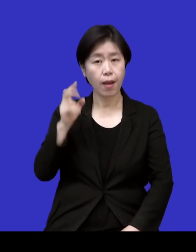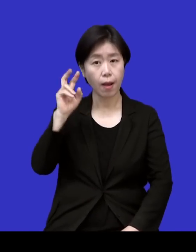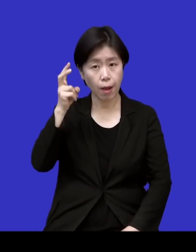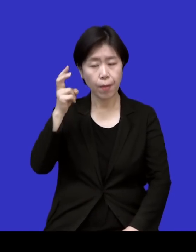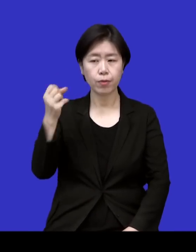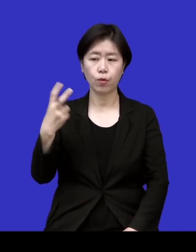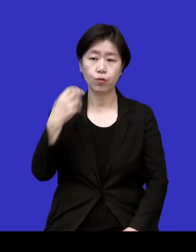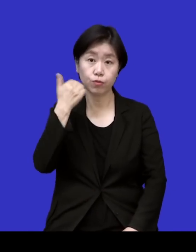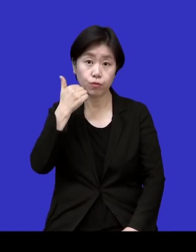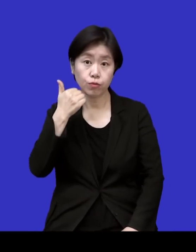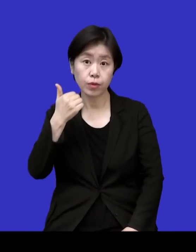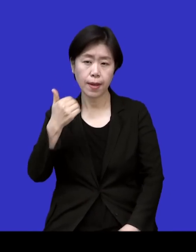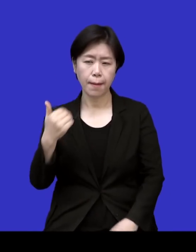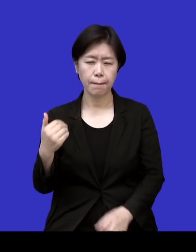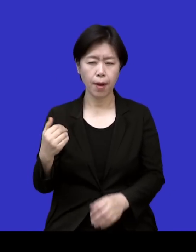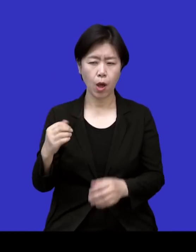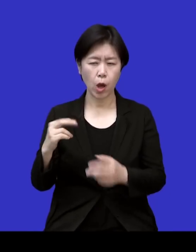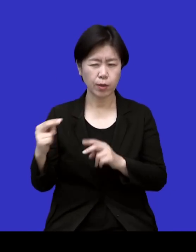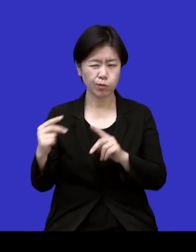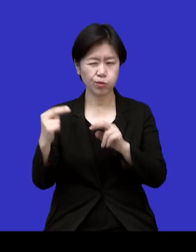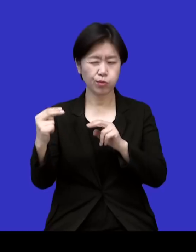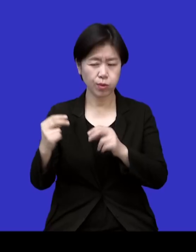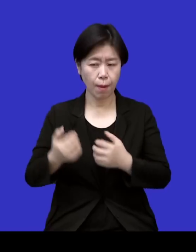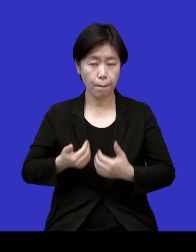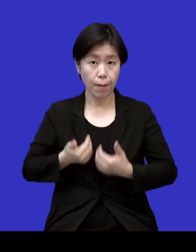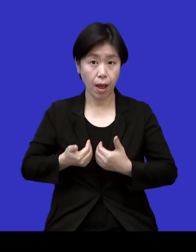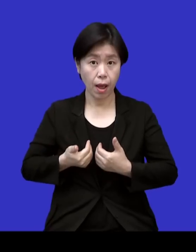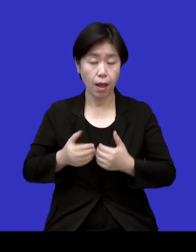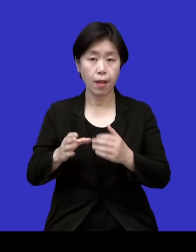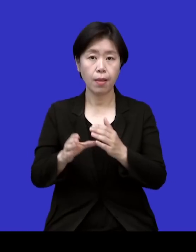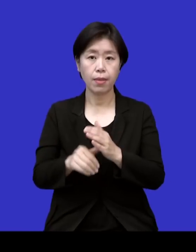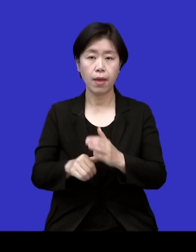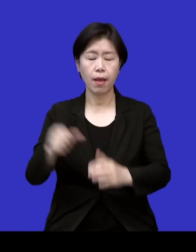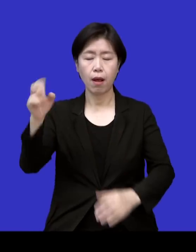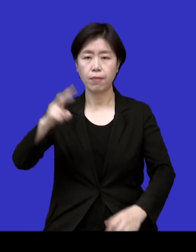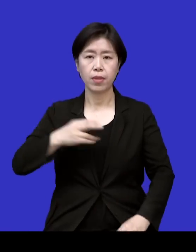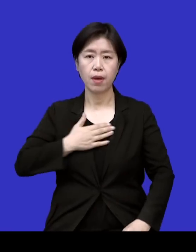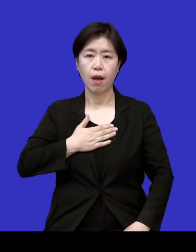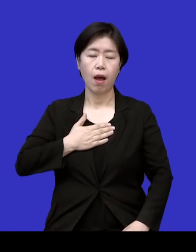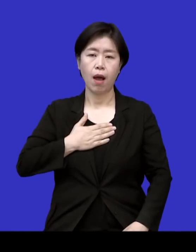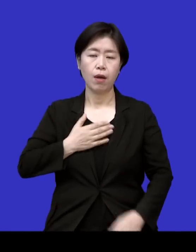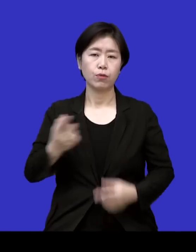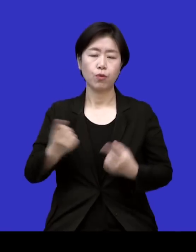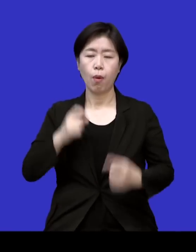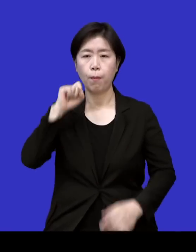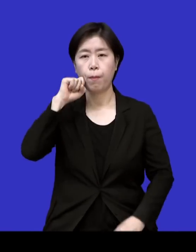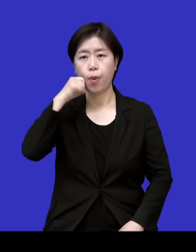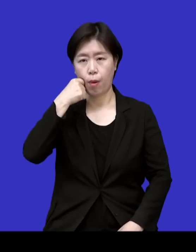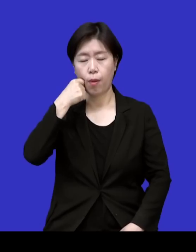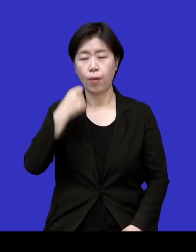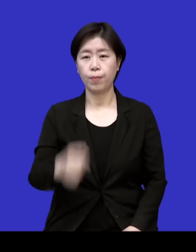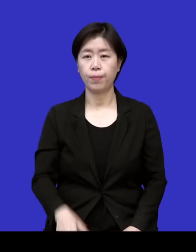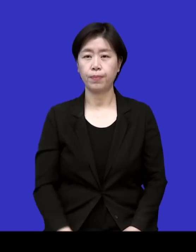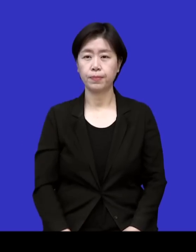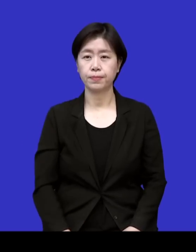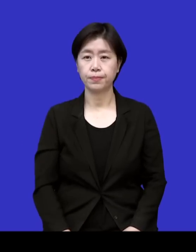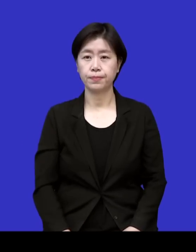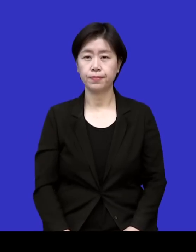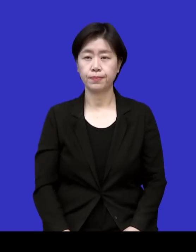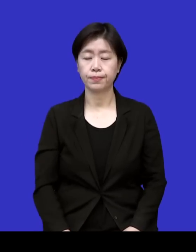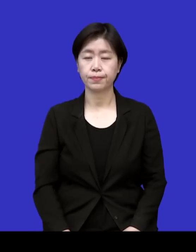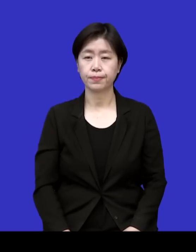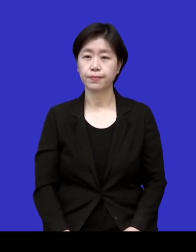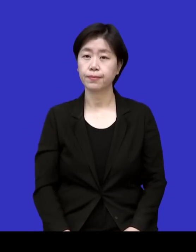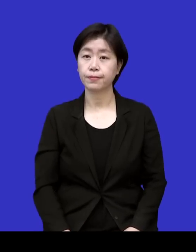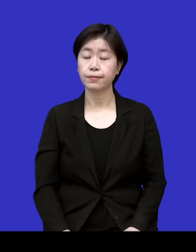예. 이런 것들이 있으면 이제 과하게 이제 바닥으로 떨어지는. 그래서 이제